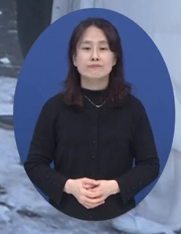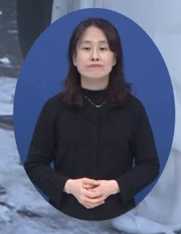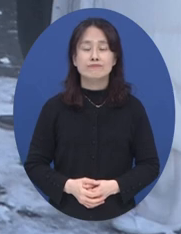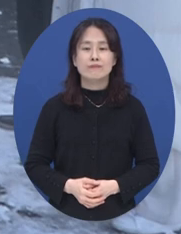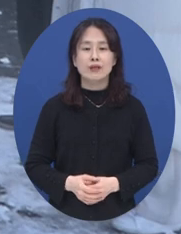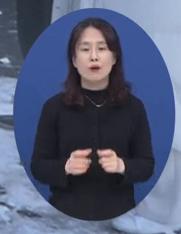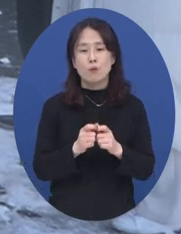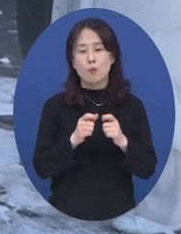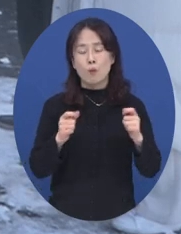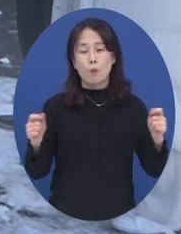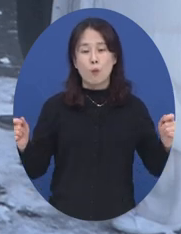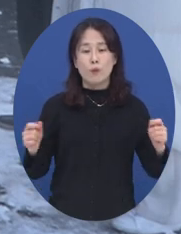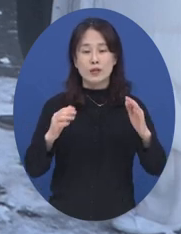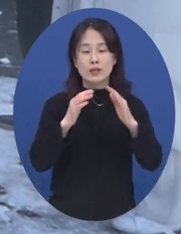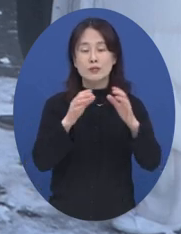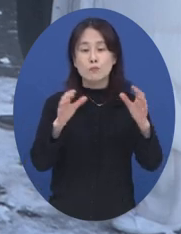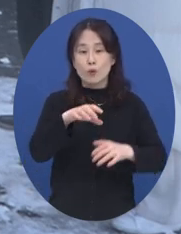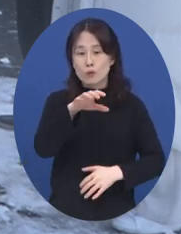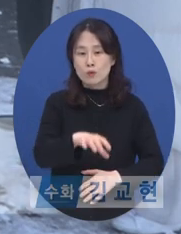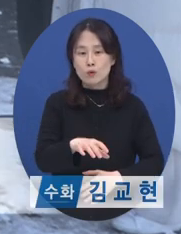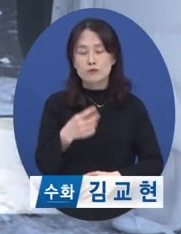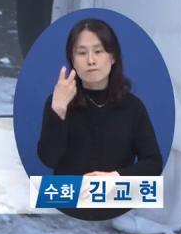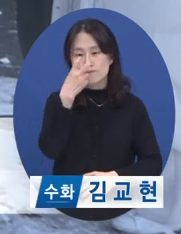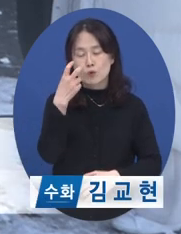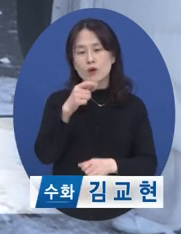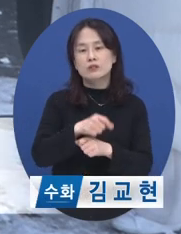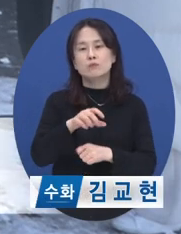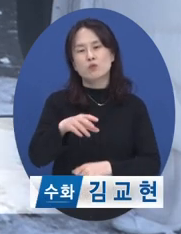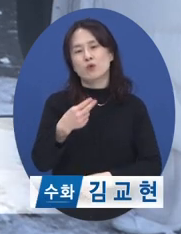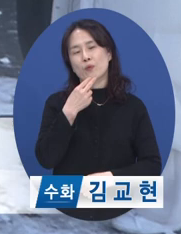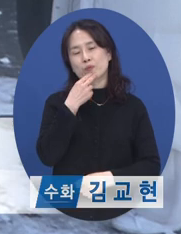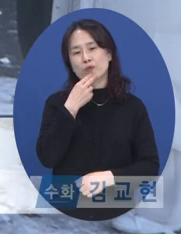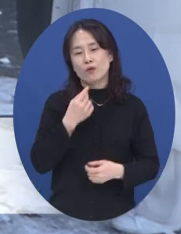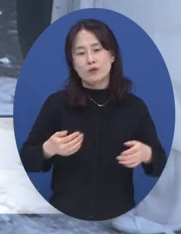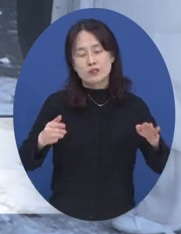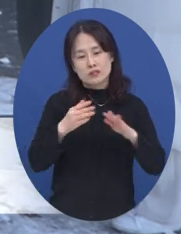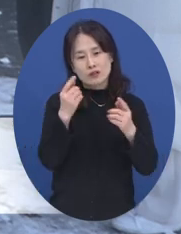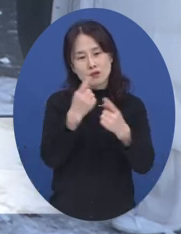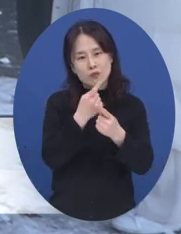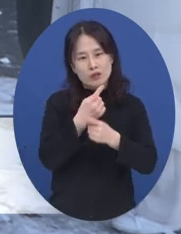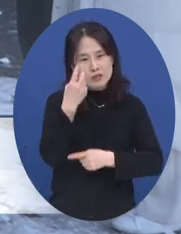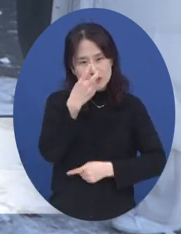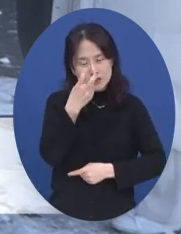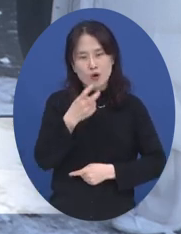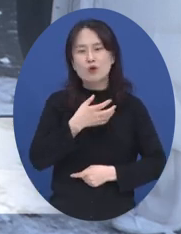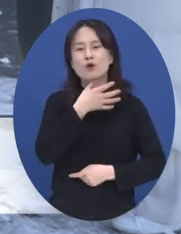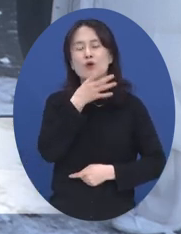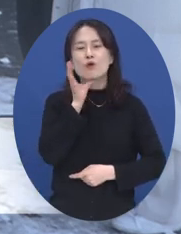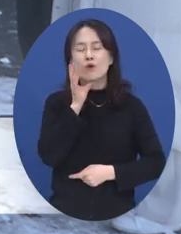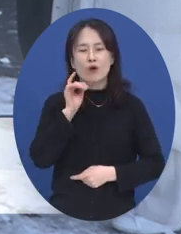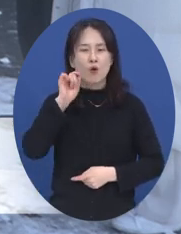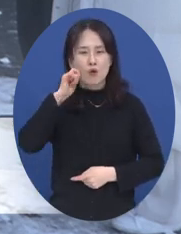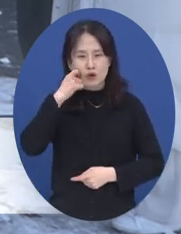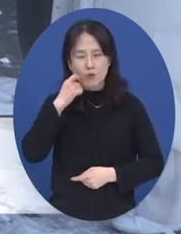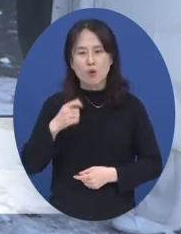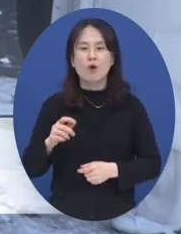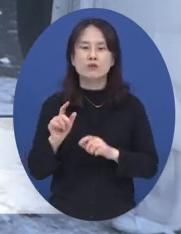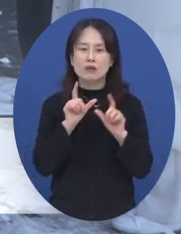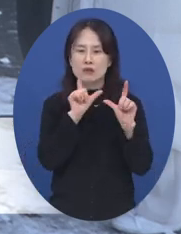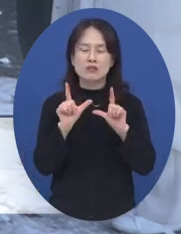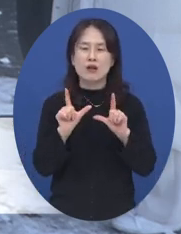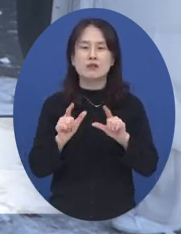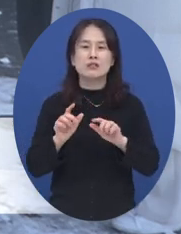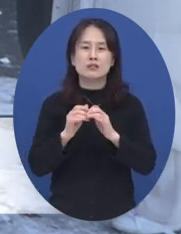오래된 소규모 공동주택은 관리사무소가 없어 시설 관리가 어렵거나 낡은 환경으로 인해 주민들이 불편을 겪은